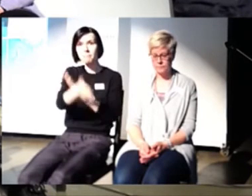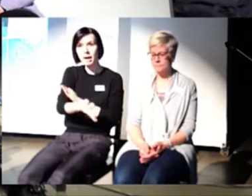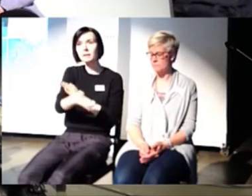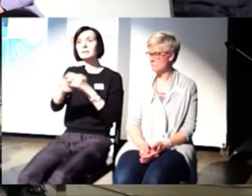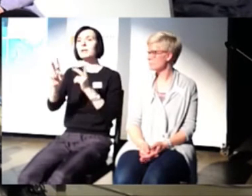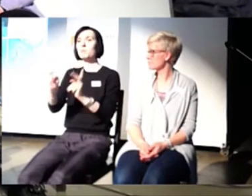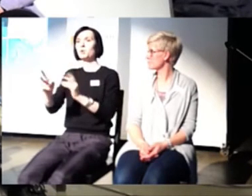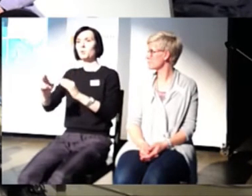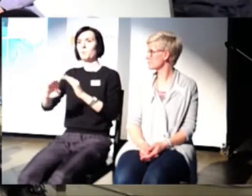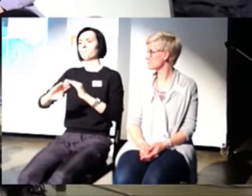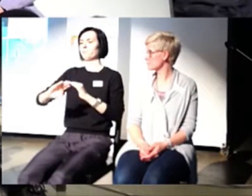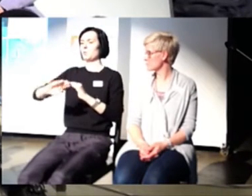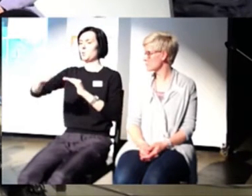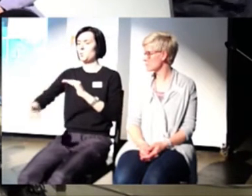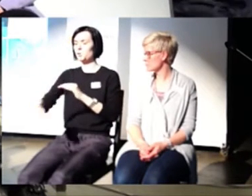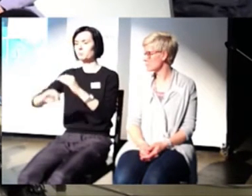häiriöitä.